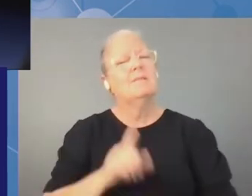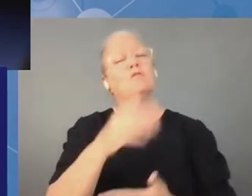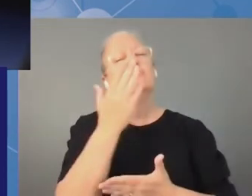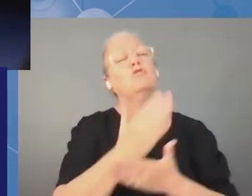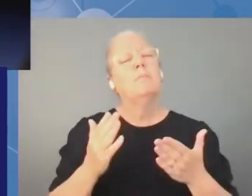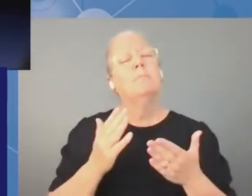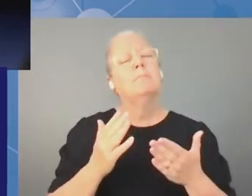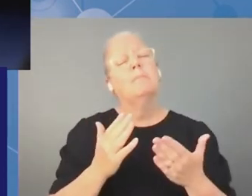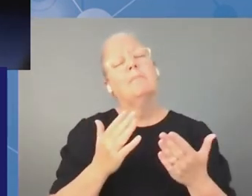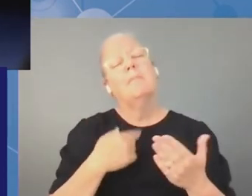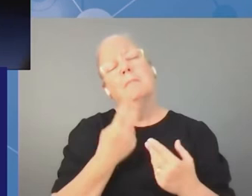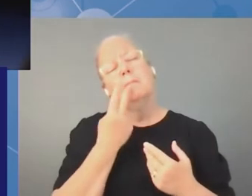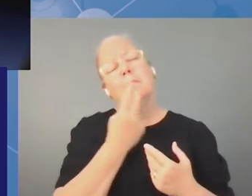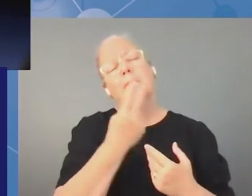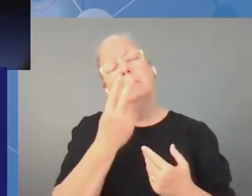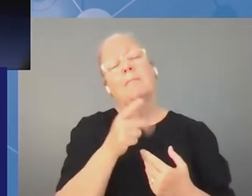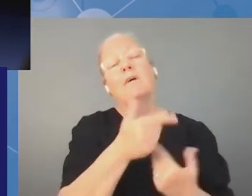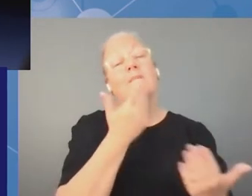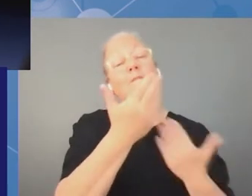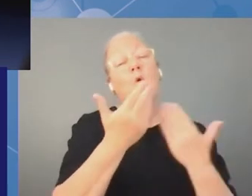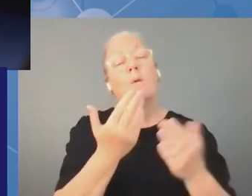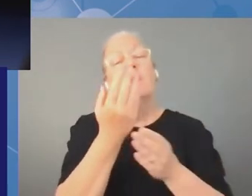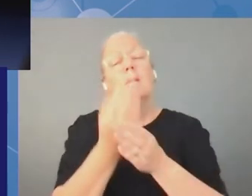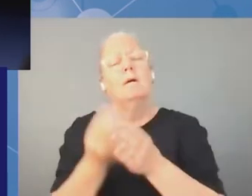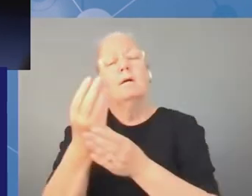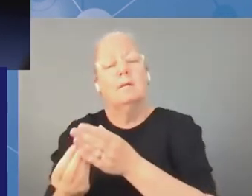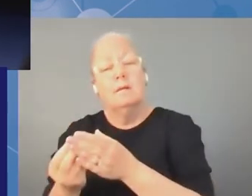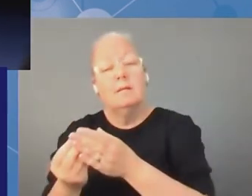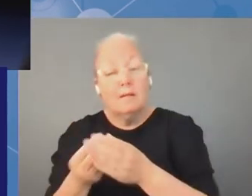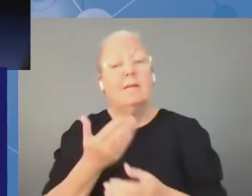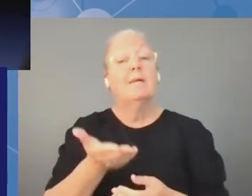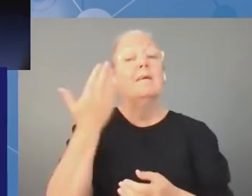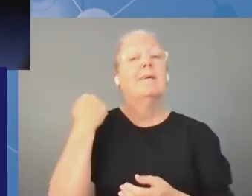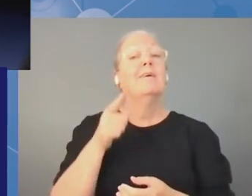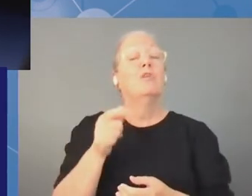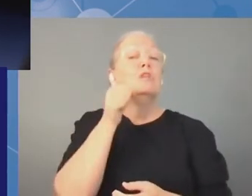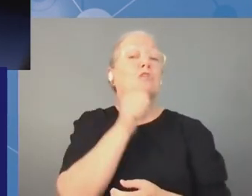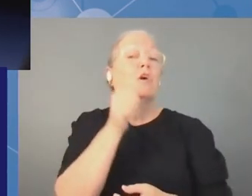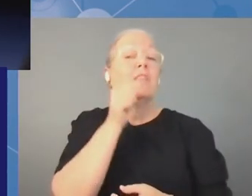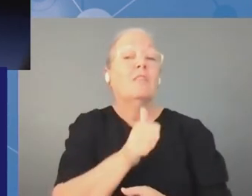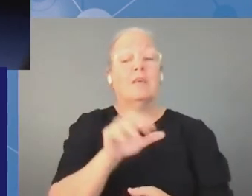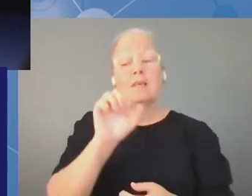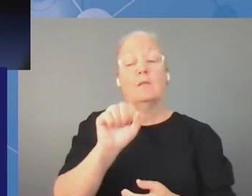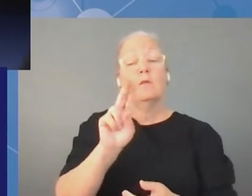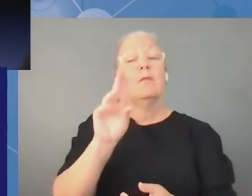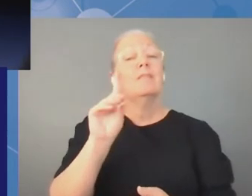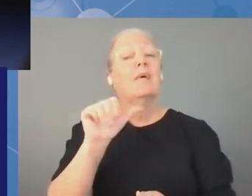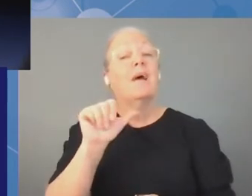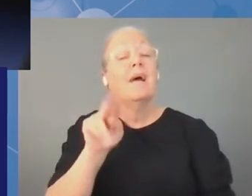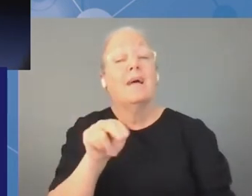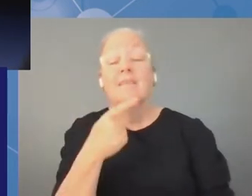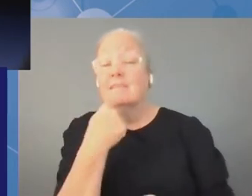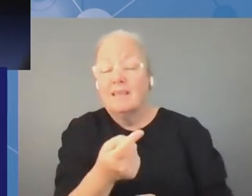وخاصة أختنا من السودان، قالت لنا بأن الإنترنت نعتبره بمثابة